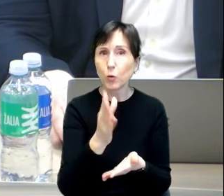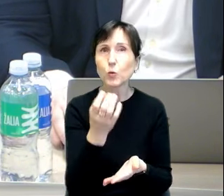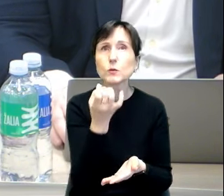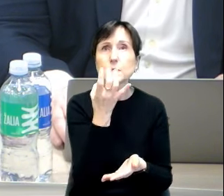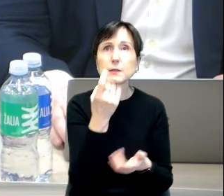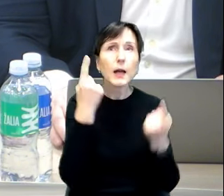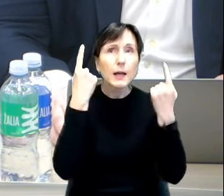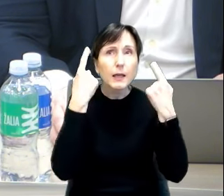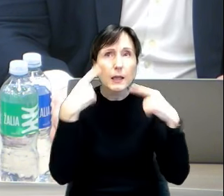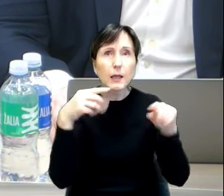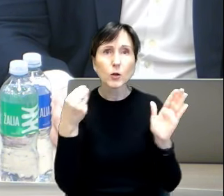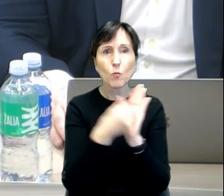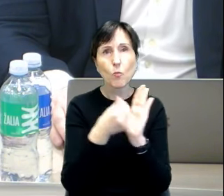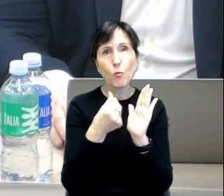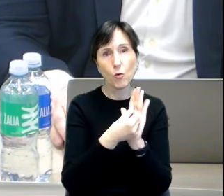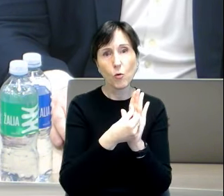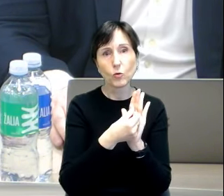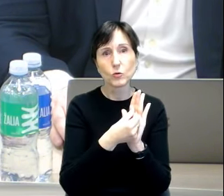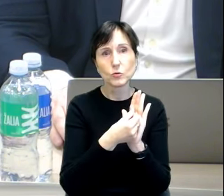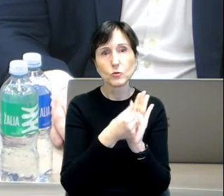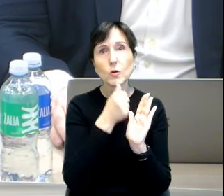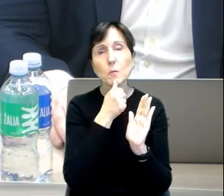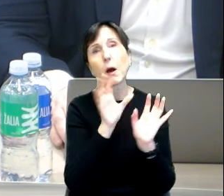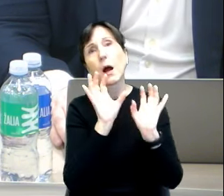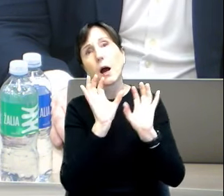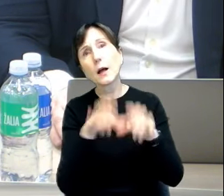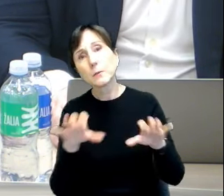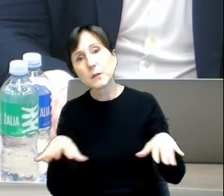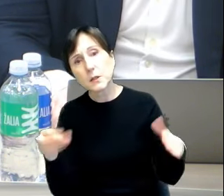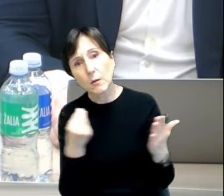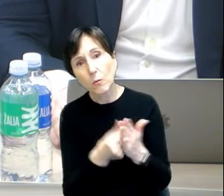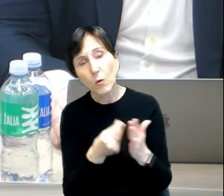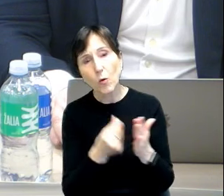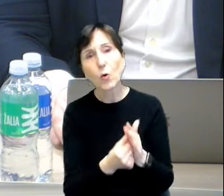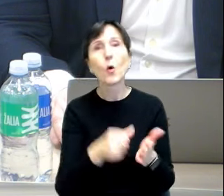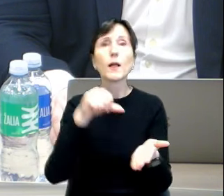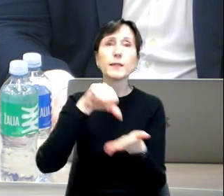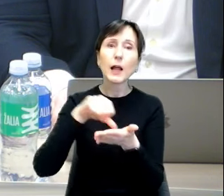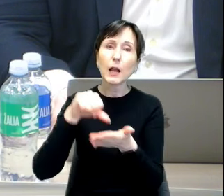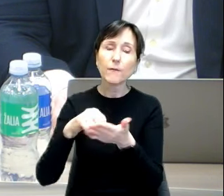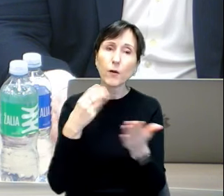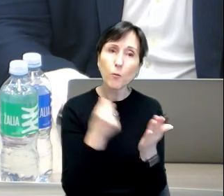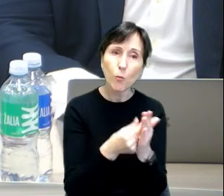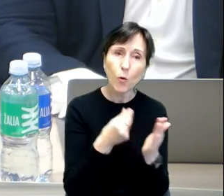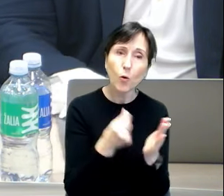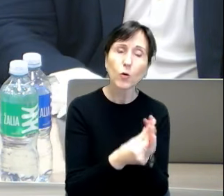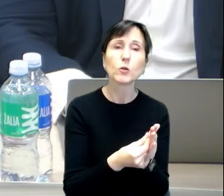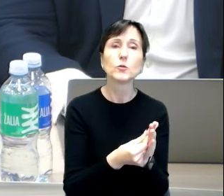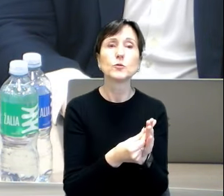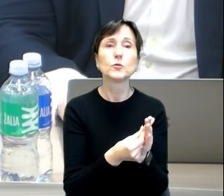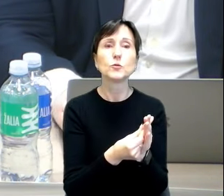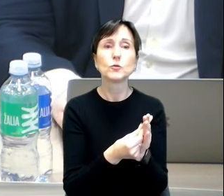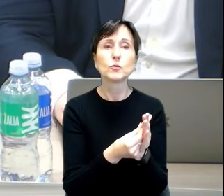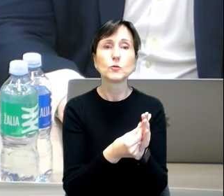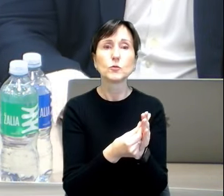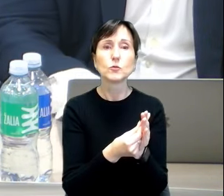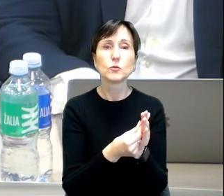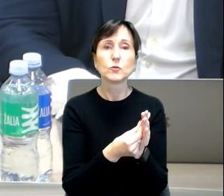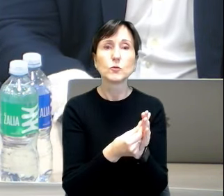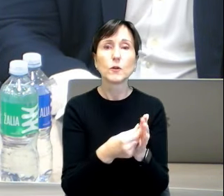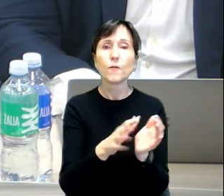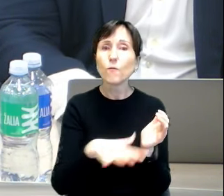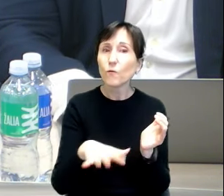mokesčius kaip galimai administracinis dalyvavimo ar ar vietos aš nežinau pavadinimo ar jie